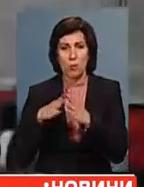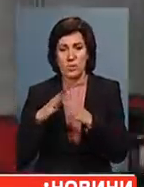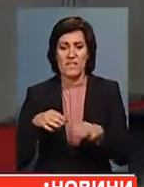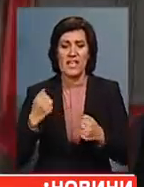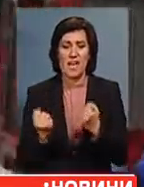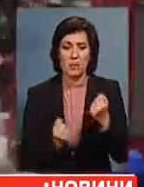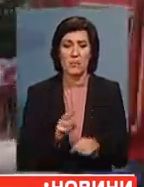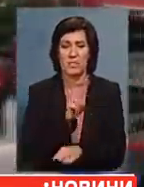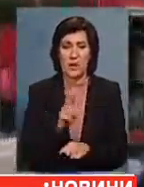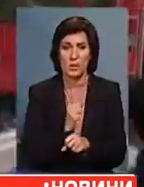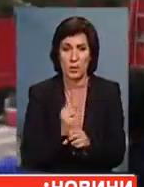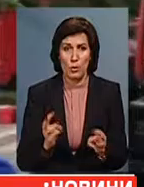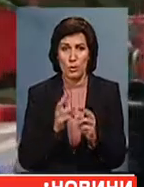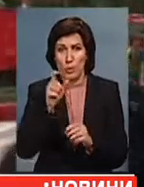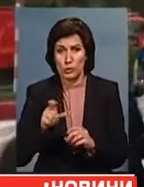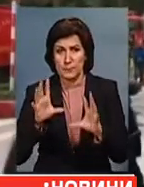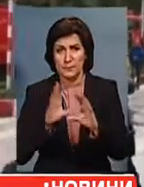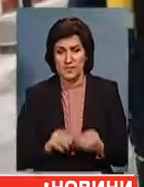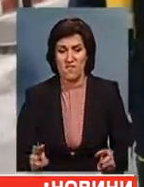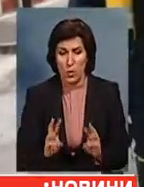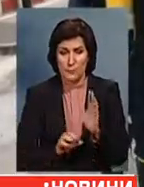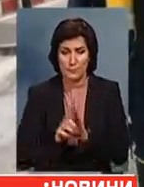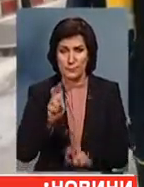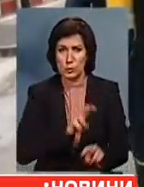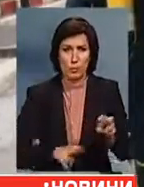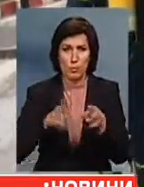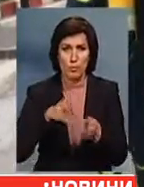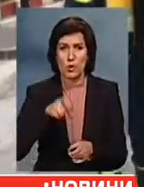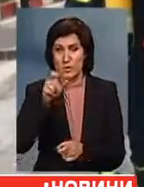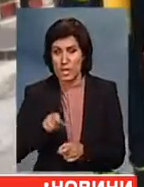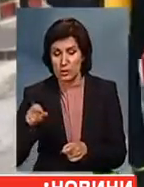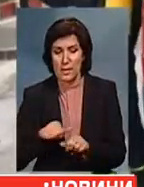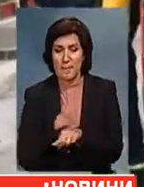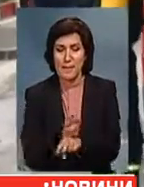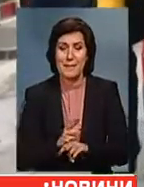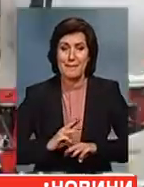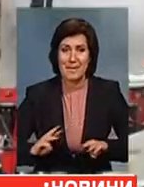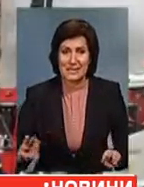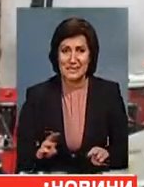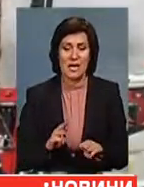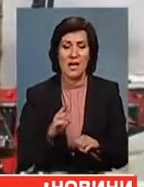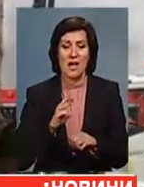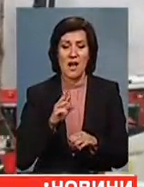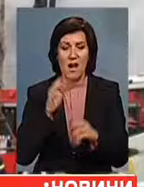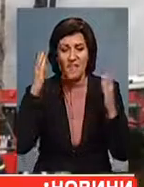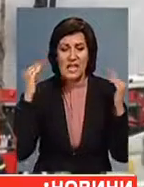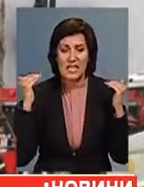Після 2 годин роботи пожежники змогли загасити вогонь і почати шукати постраждалих. Прем'єр-міністр В'єтнаму закликав місцеву